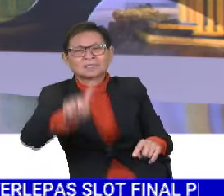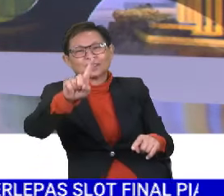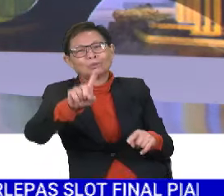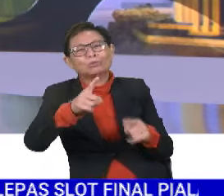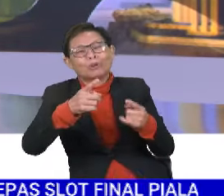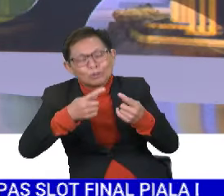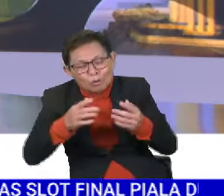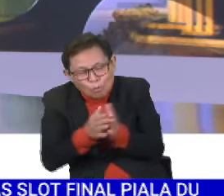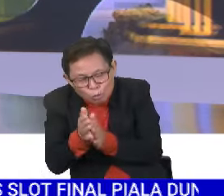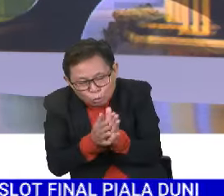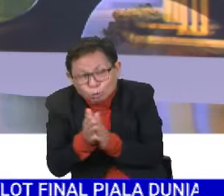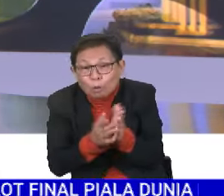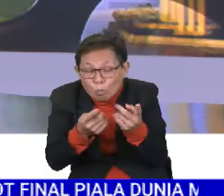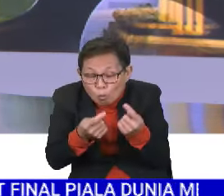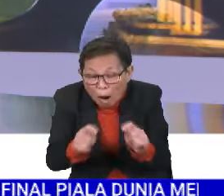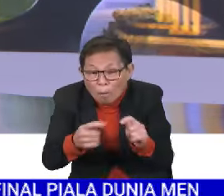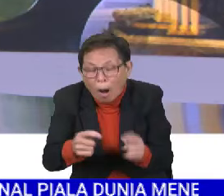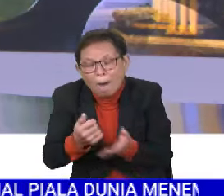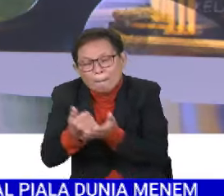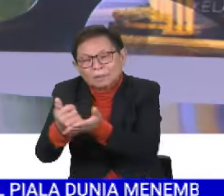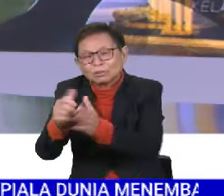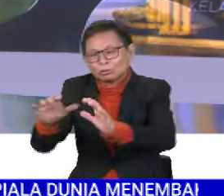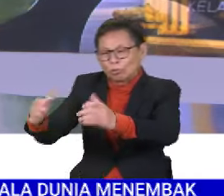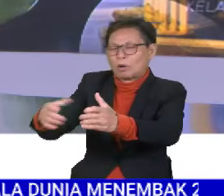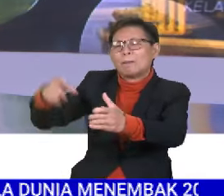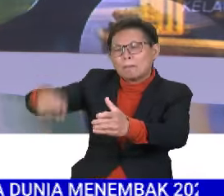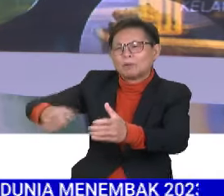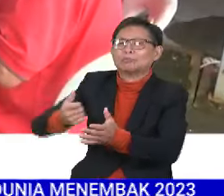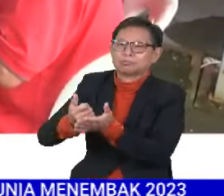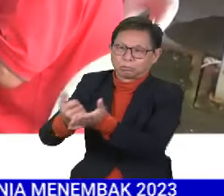usaha untuk membantu golongan yang memerlukan.